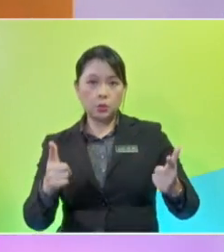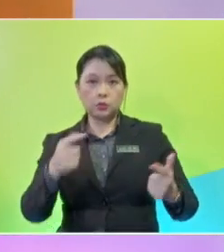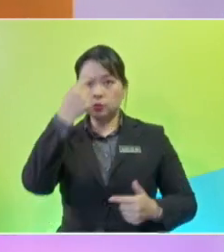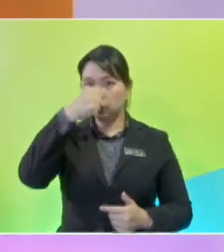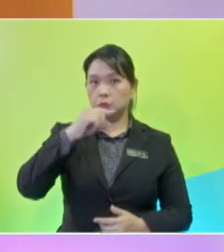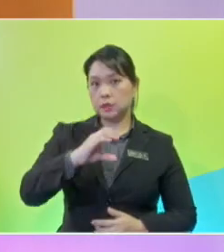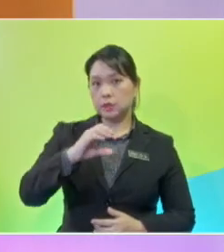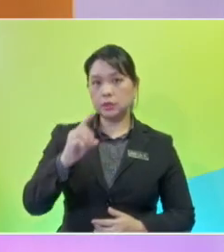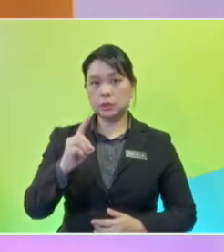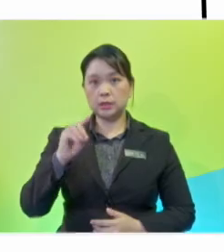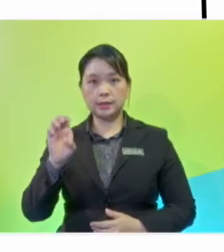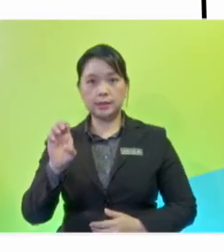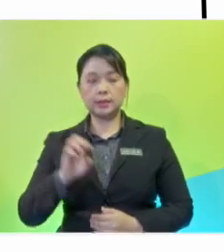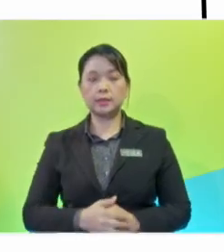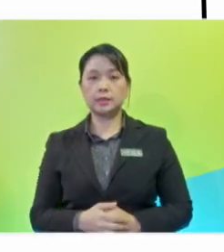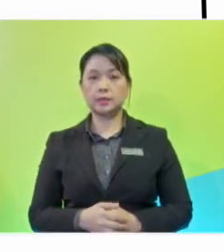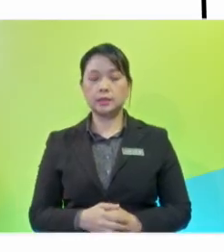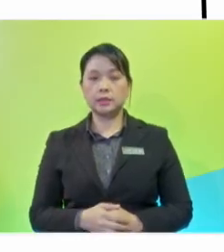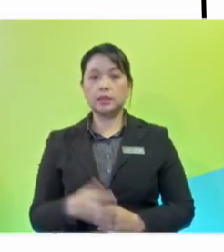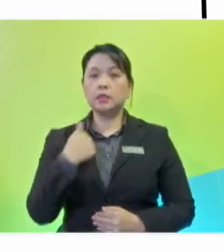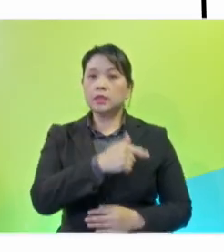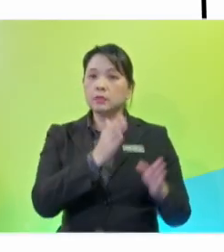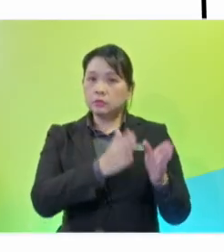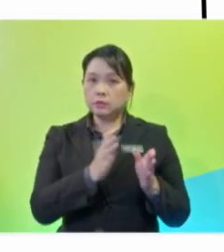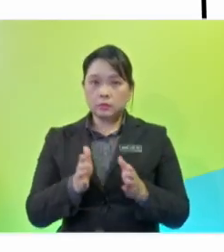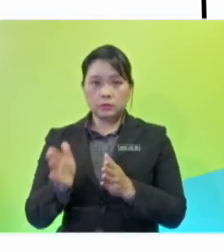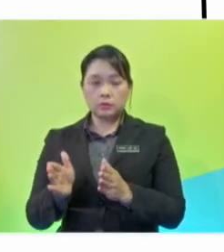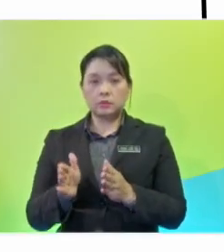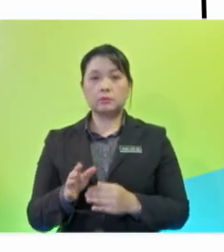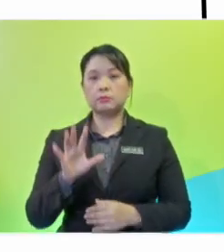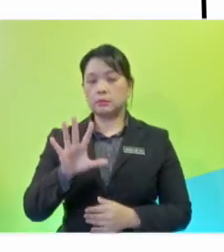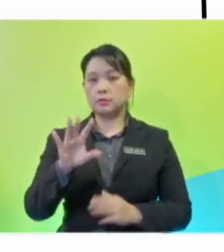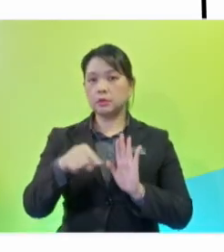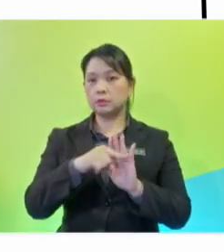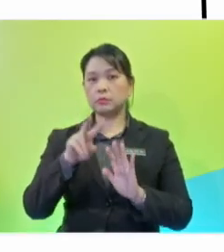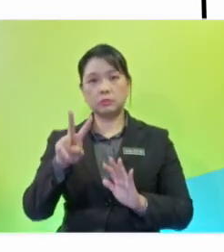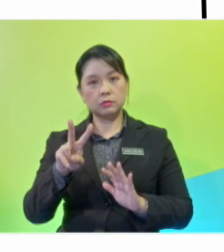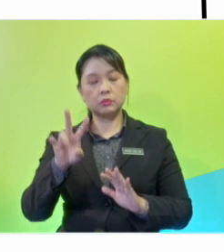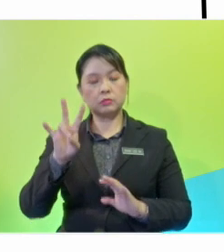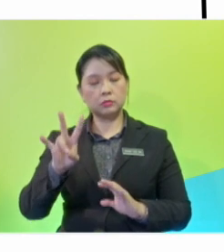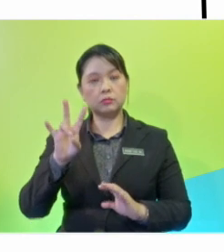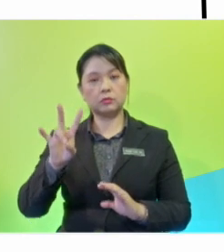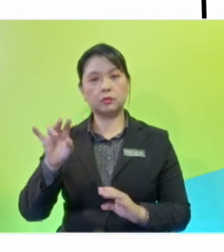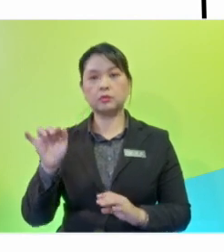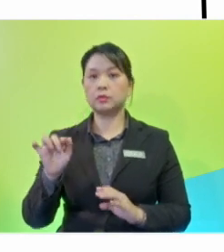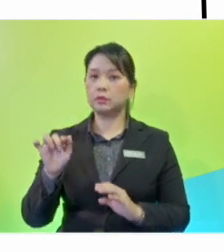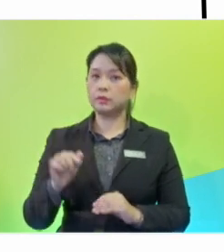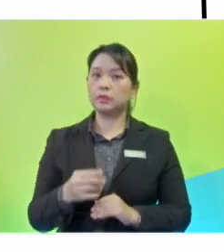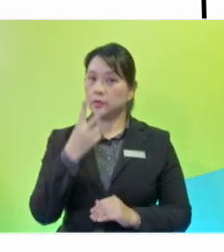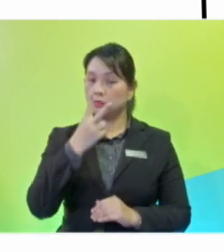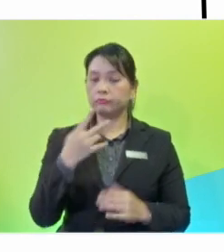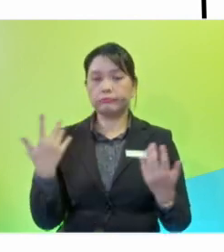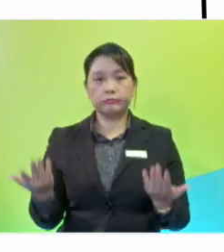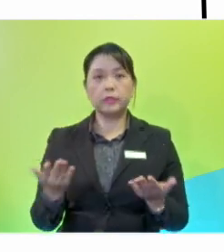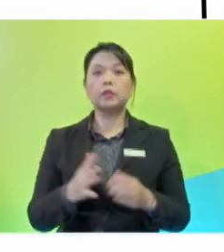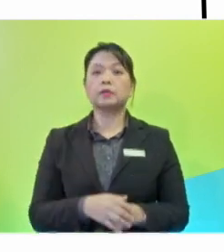Oke so dulu untuk CDI kita susunkan 5 - 2 4 7 7 - 6 5 negatif 2 di